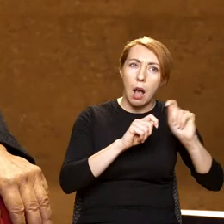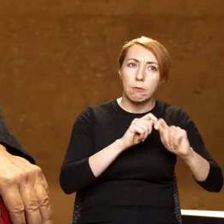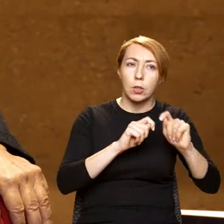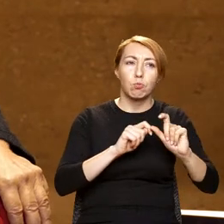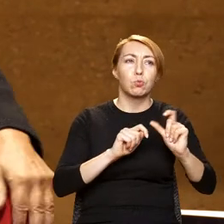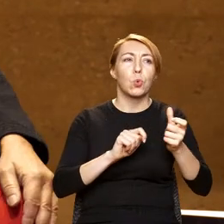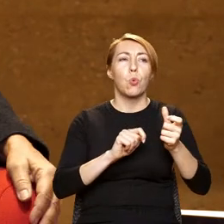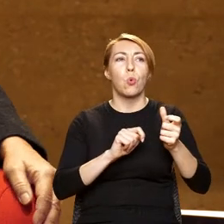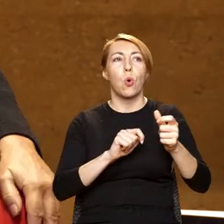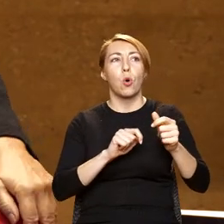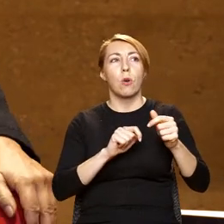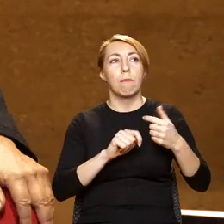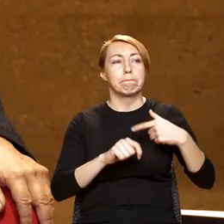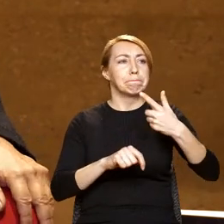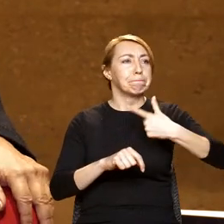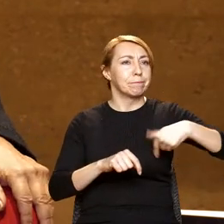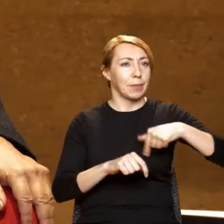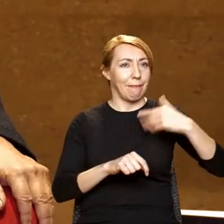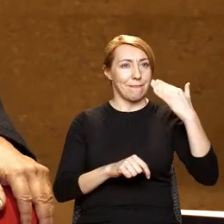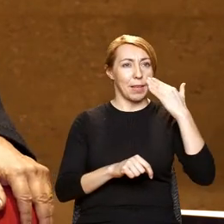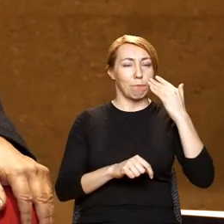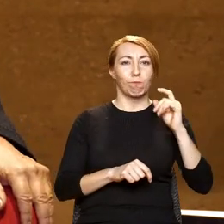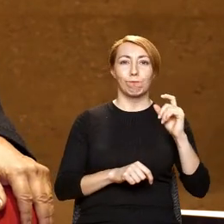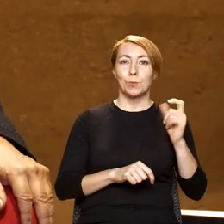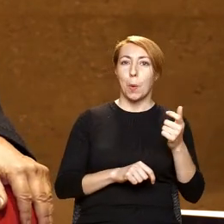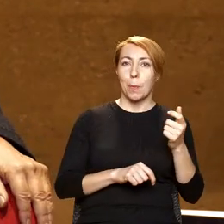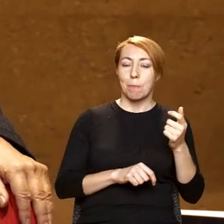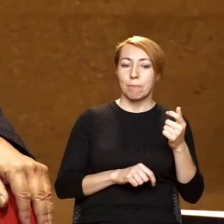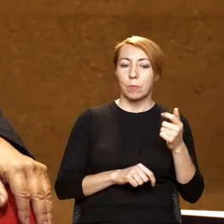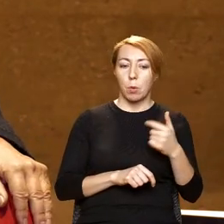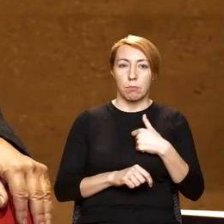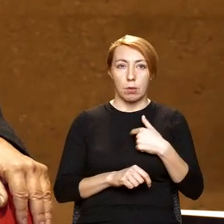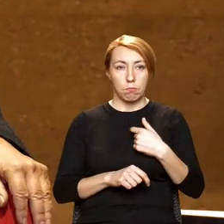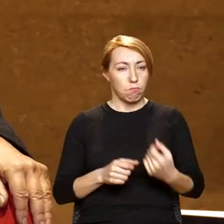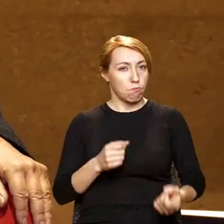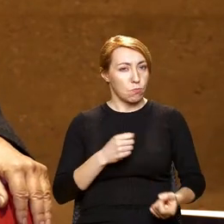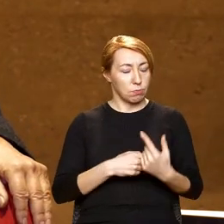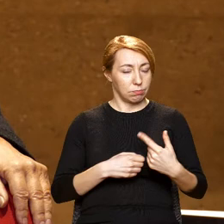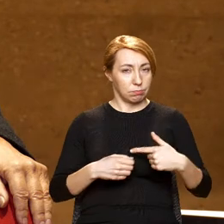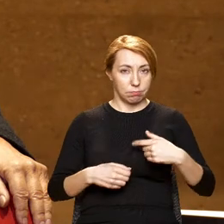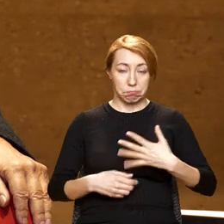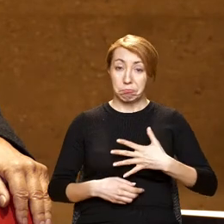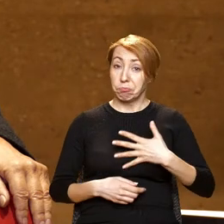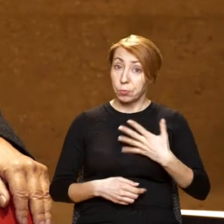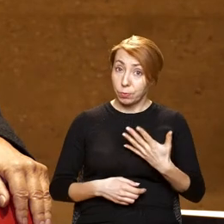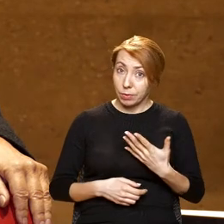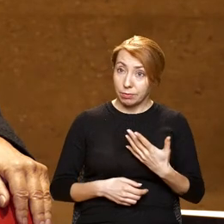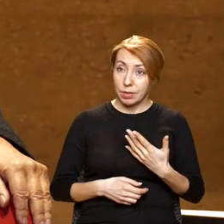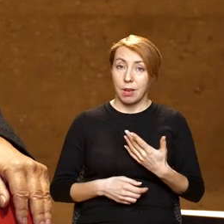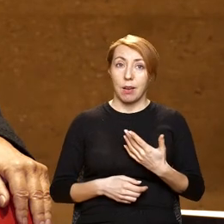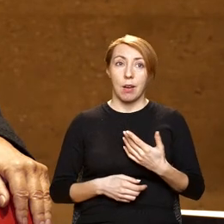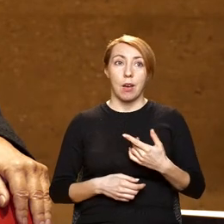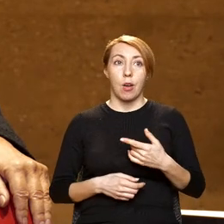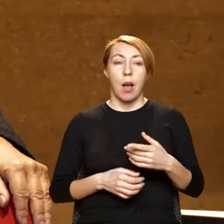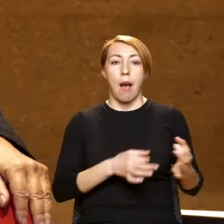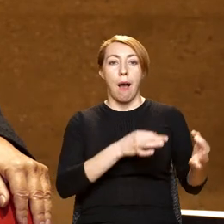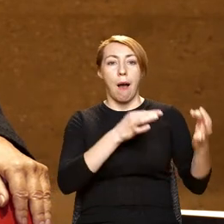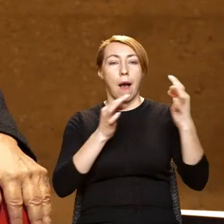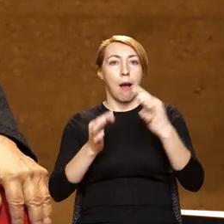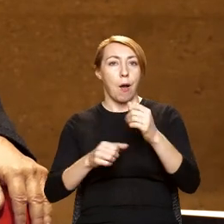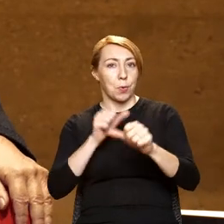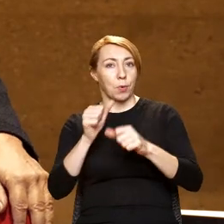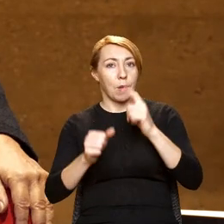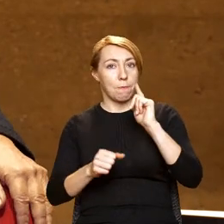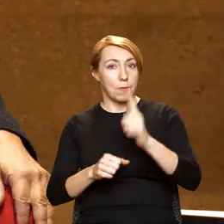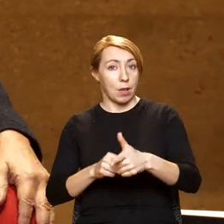Bronisławie Piłsudskim wiemy, to się okazało, i to było, proszę państwa, moje wielkie zaskoczenie, że do roku 2000,